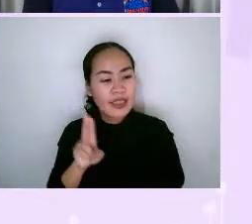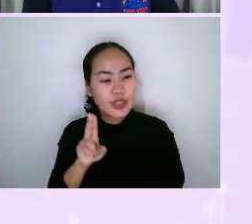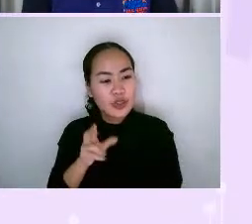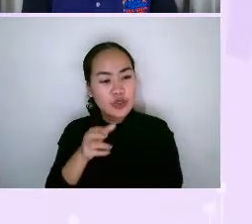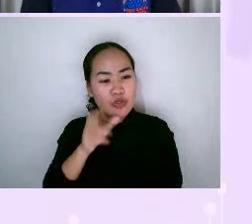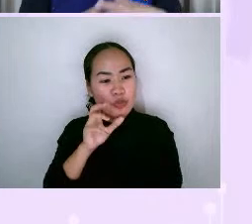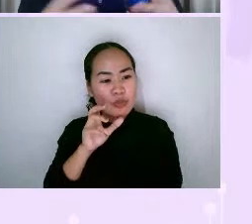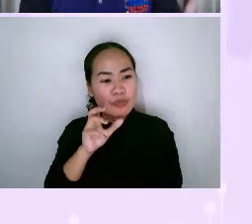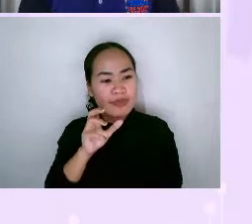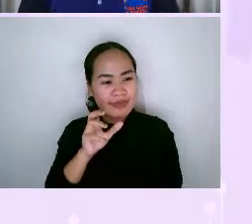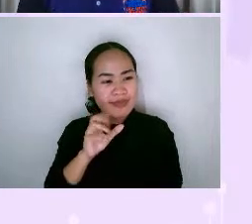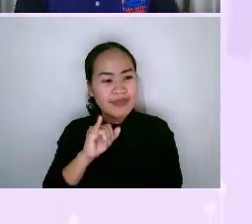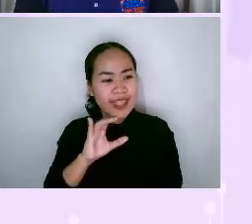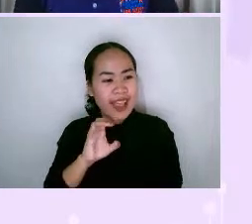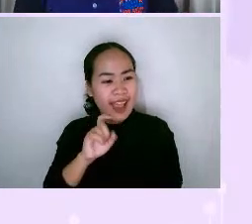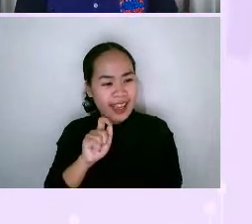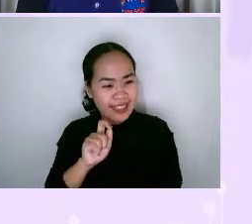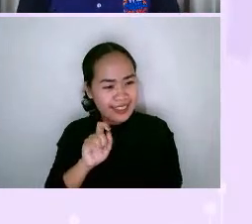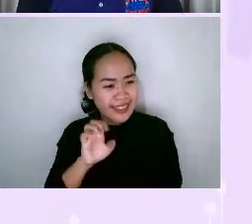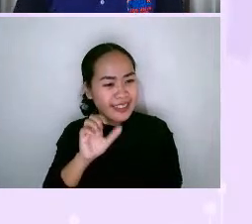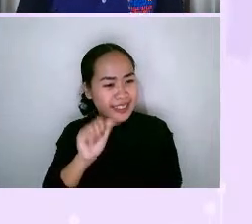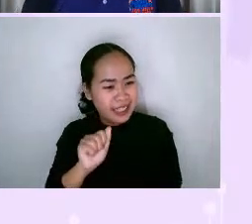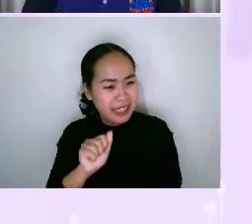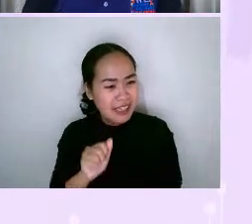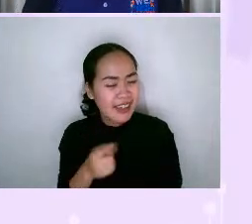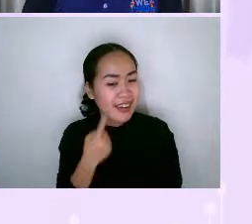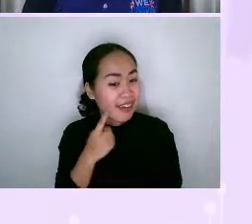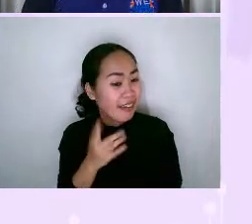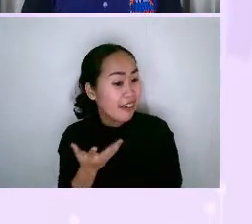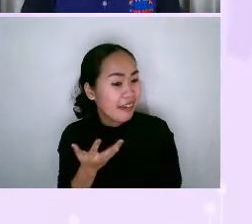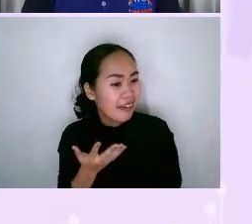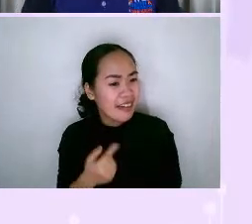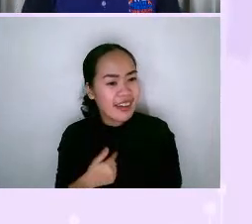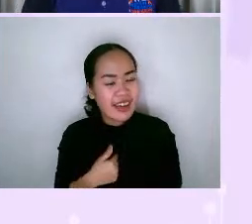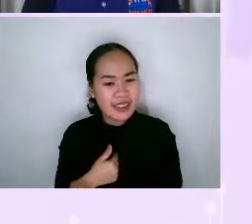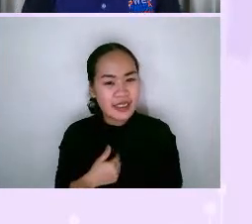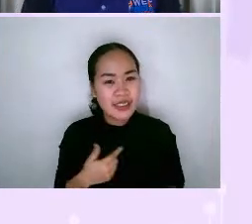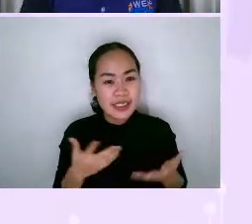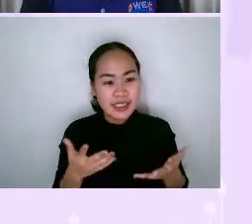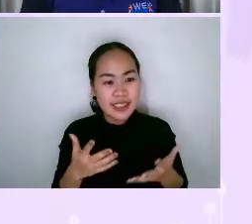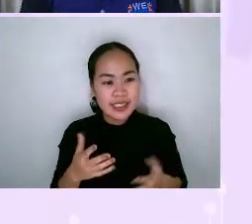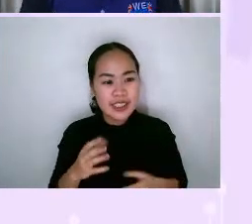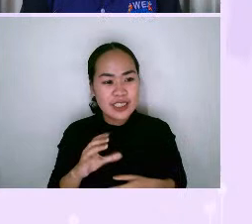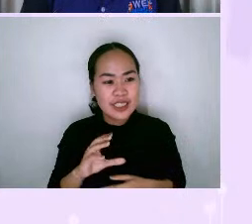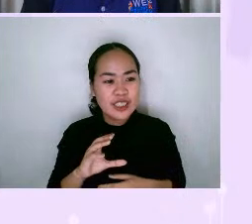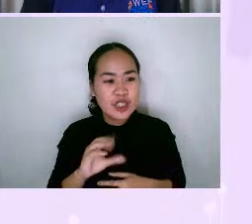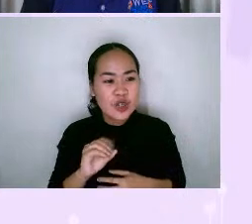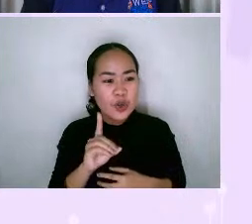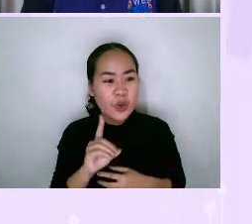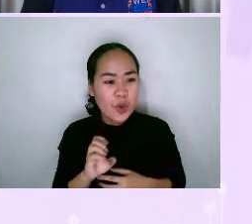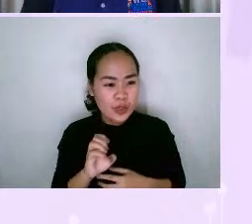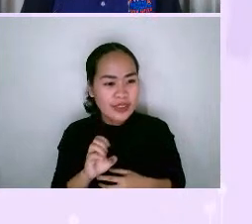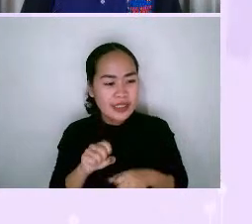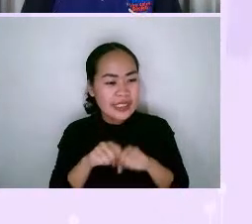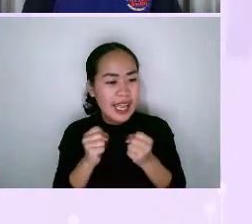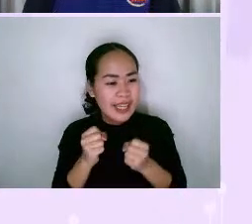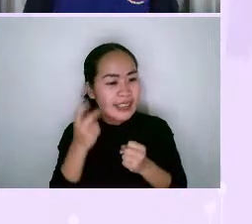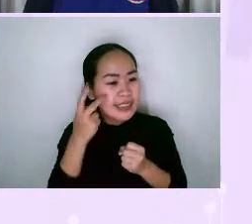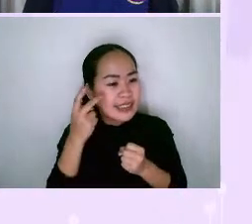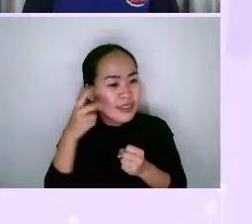tea habang jumo-join po sa ating palaro ngayon. I crack the code challenge number 3